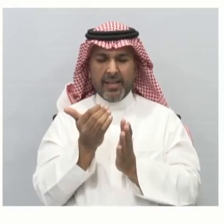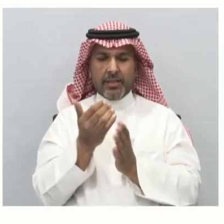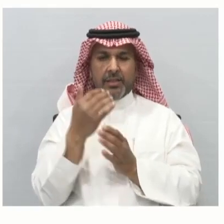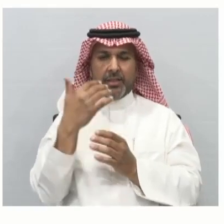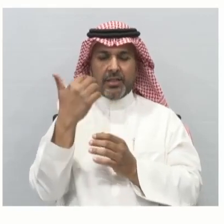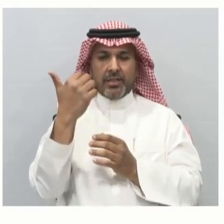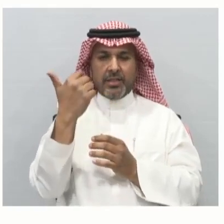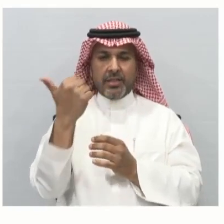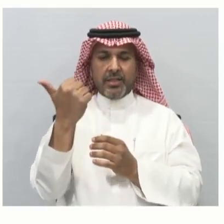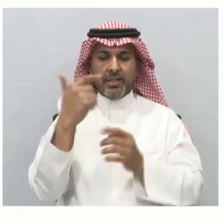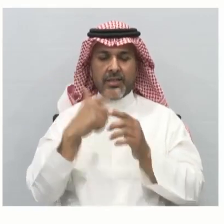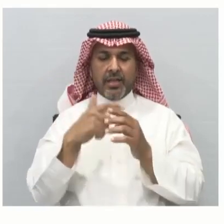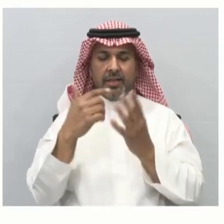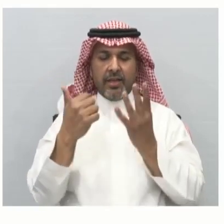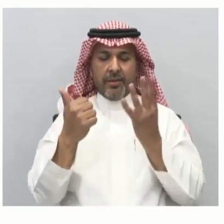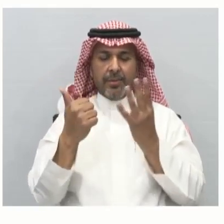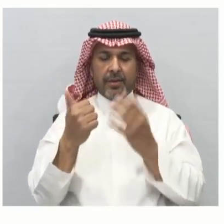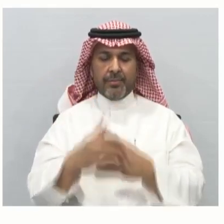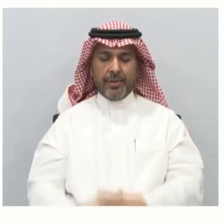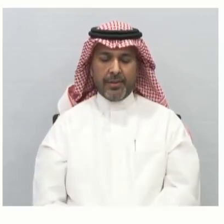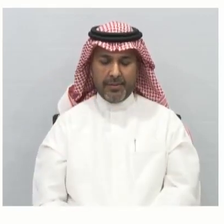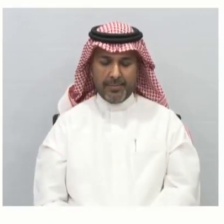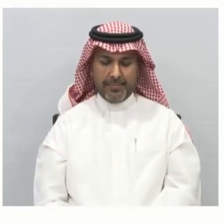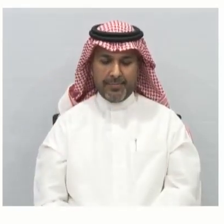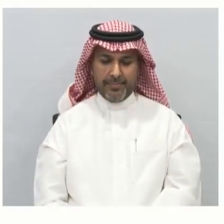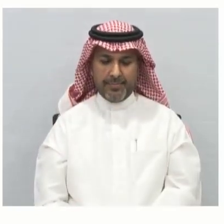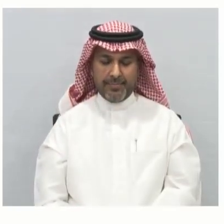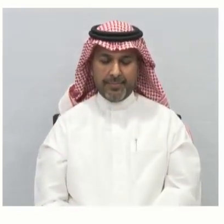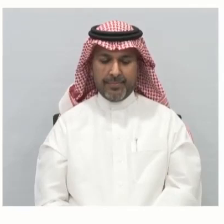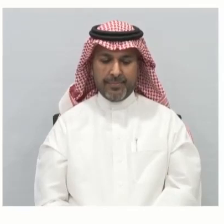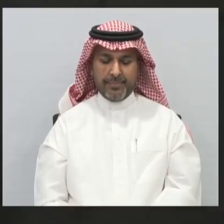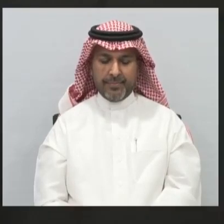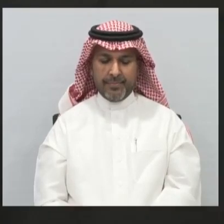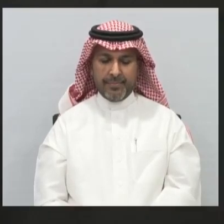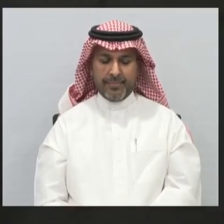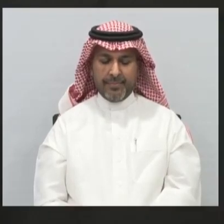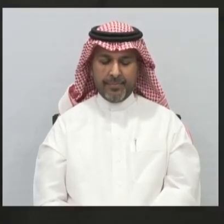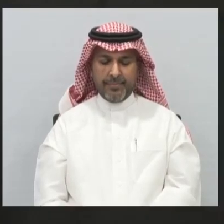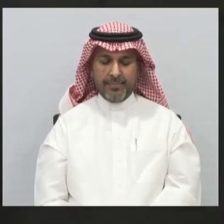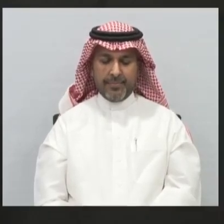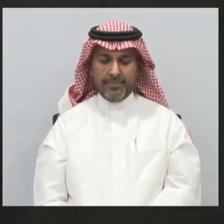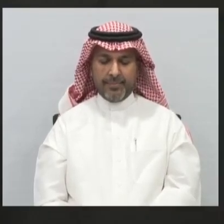انا اخذت 28 قريبه ولكن انا ما عندي انا عندي فقط